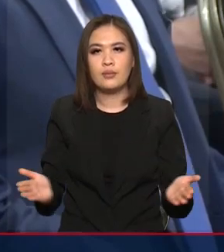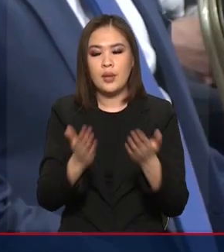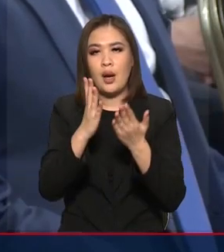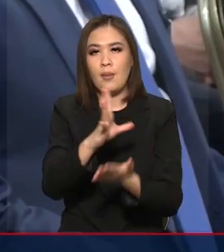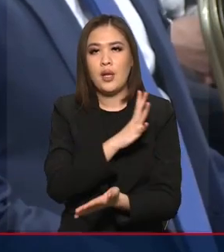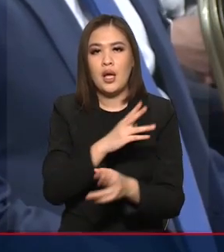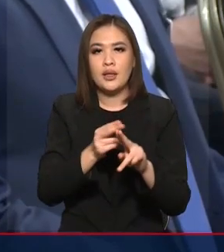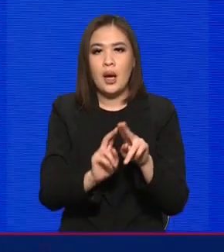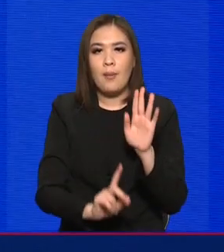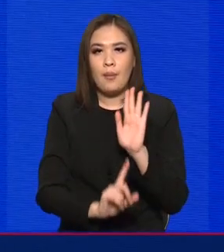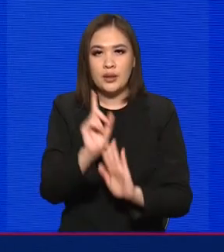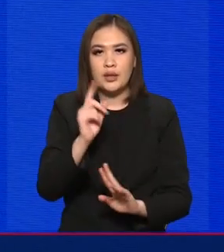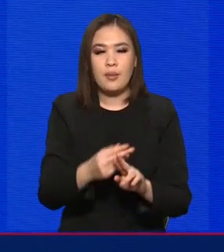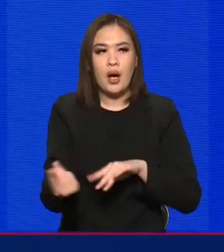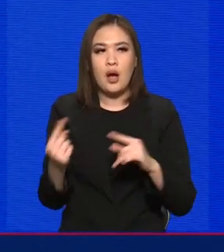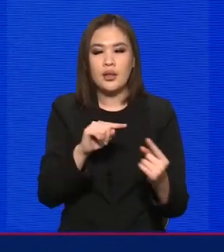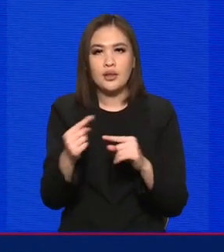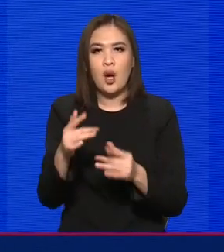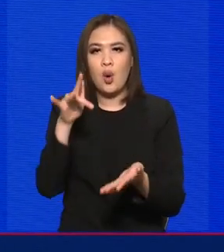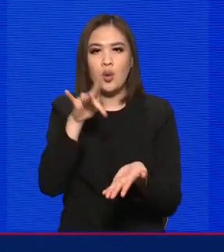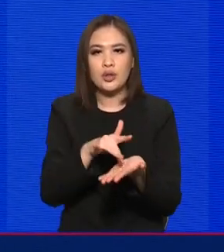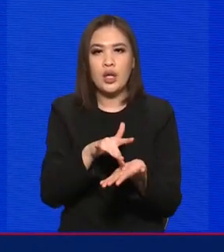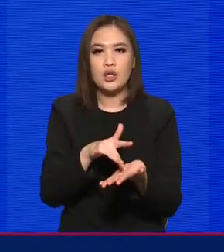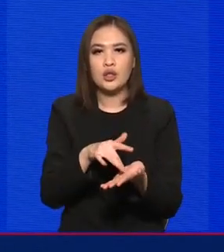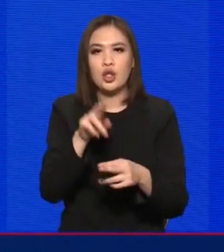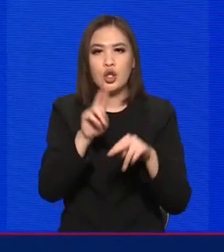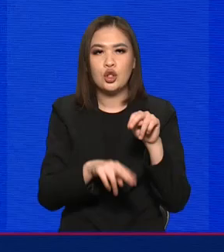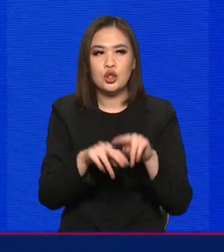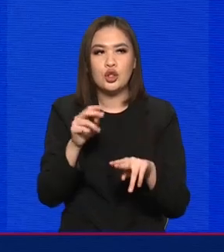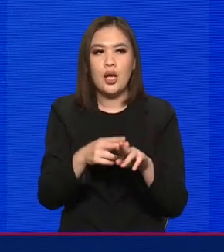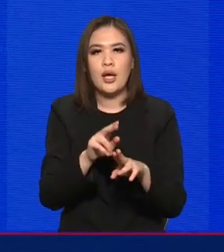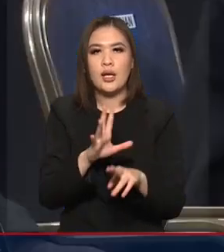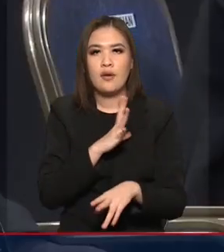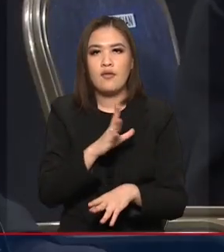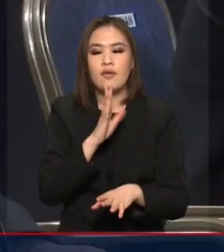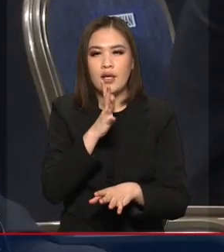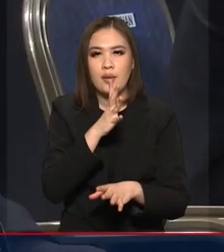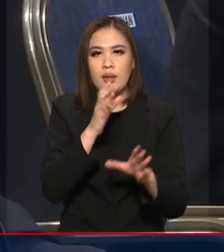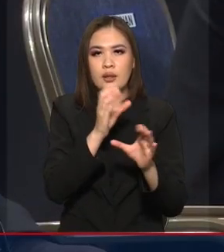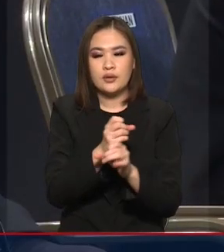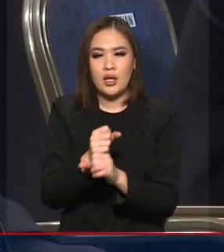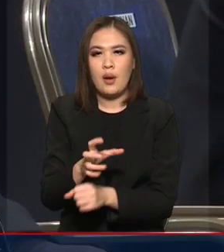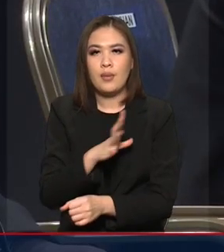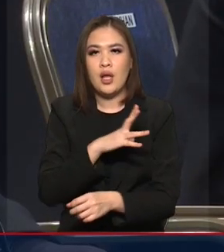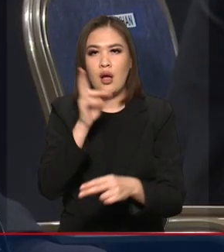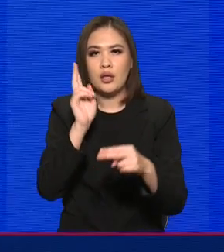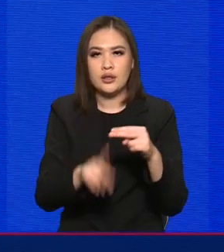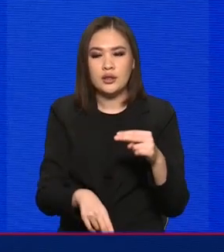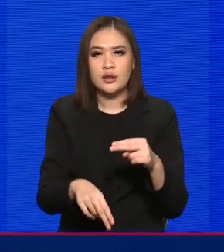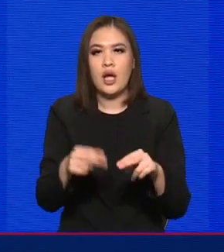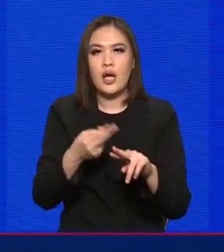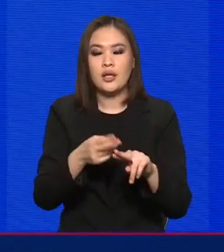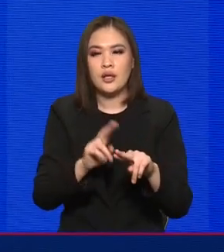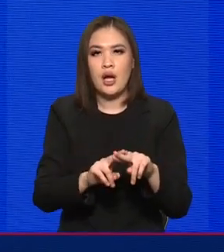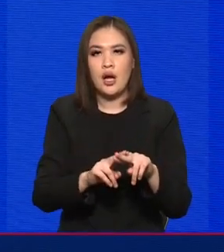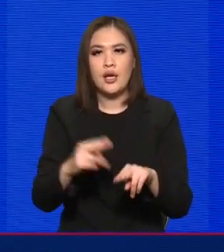Осы бастаманың арқасында орталықтың құрылысы қысқа мерзімде аяқталды. Мұның барлығы екі